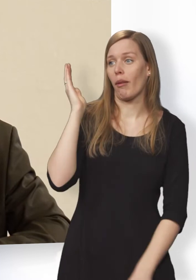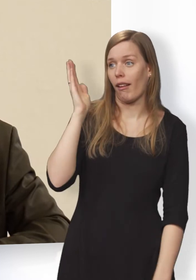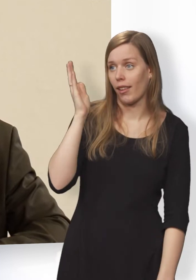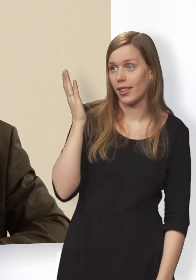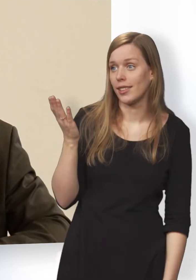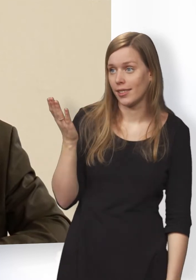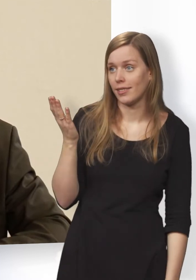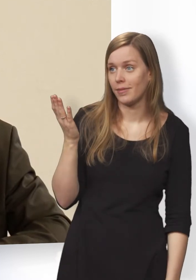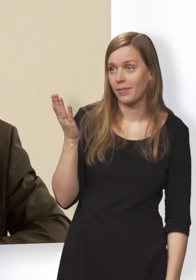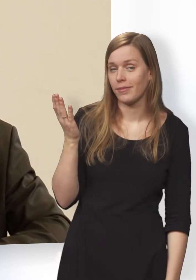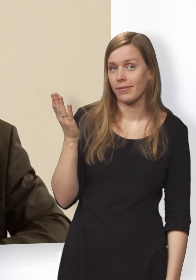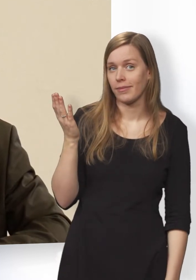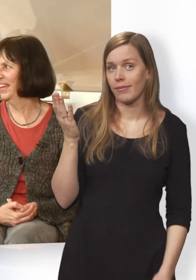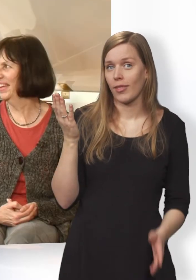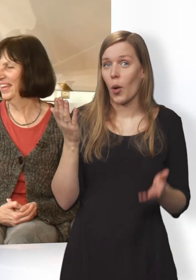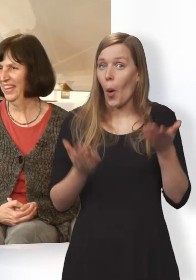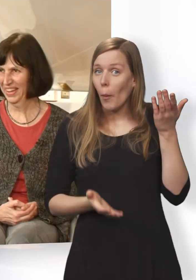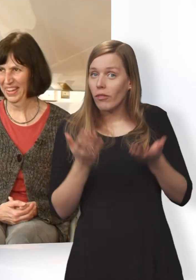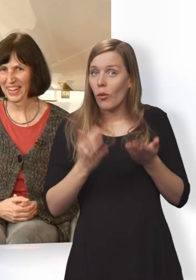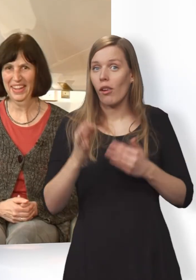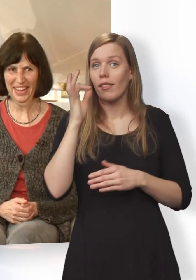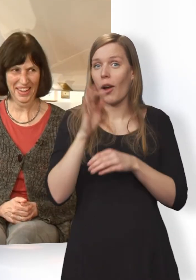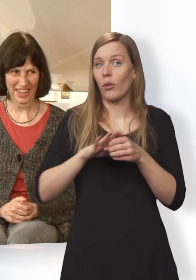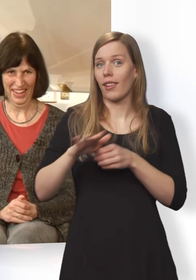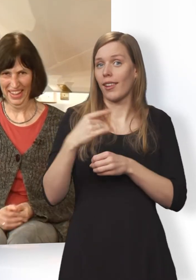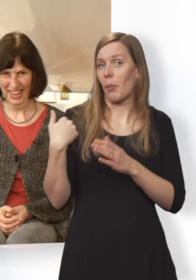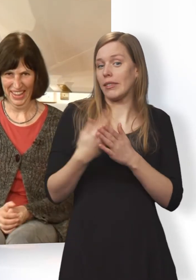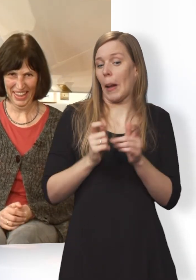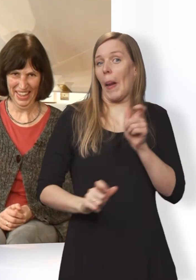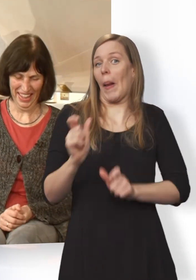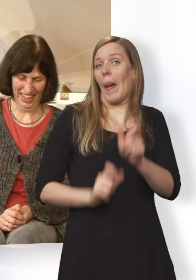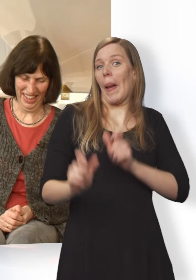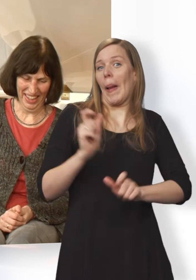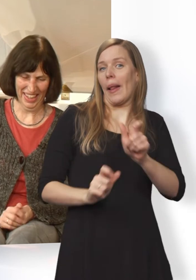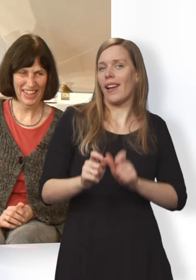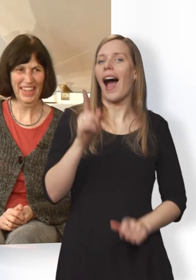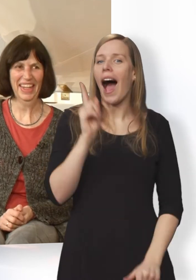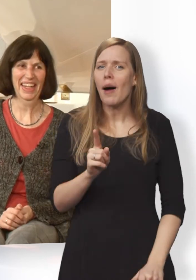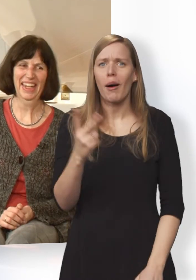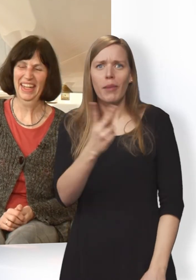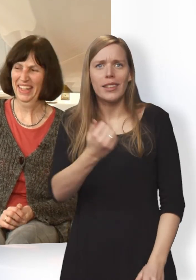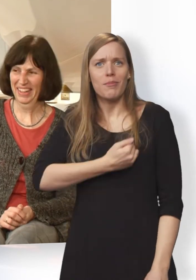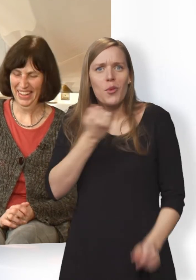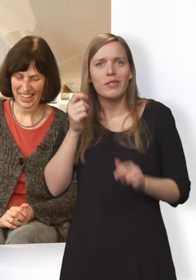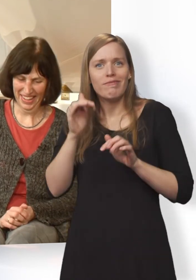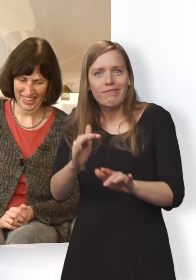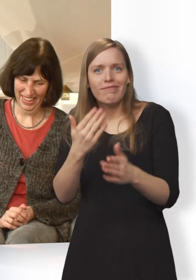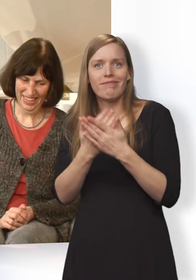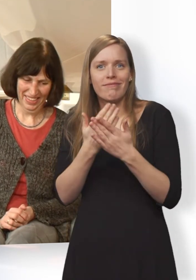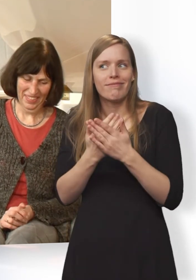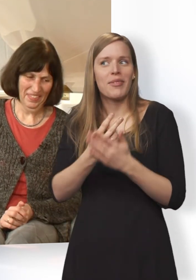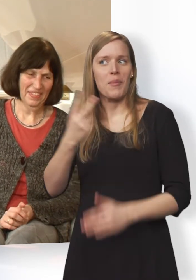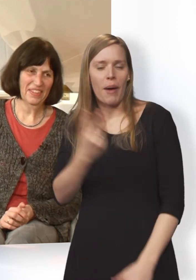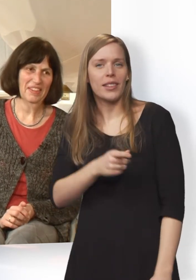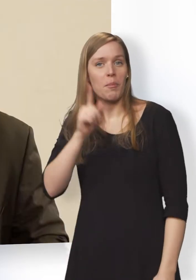einladen werde auch wenn sich frau teich noch massiv dagegen wehrt aber wenn man solche ermutiger hat dann müssen die auch wieder